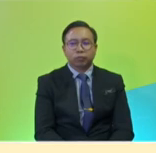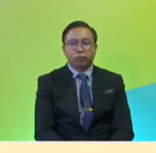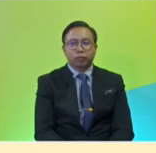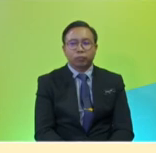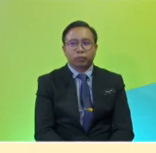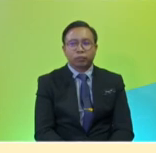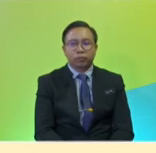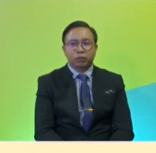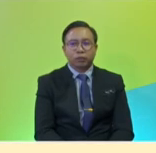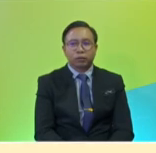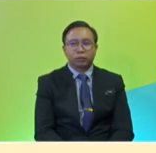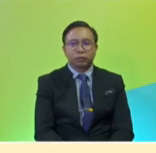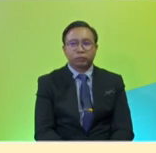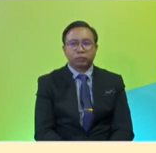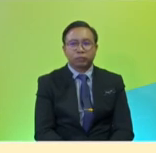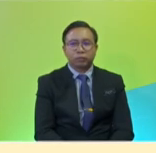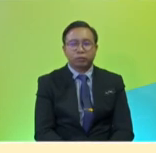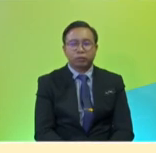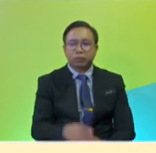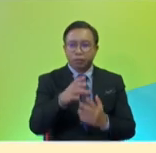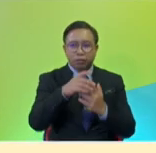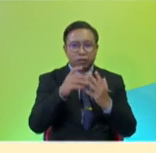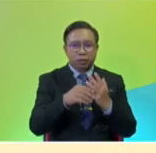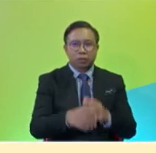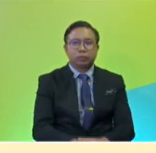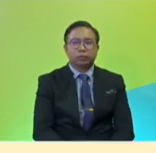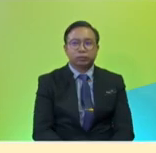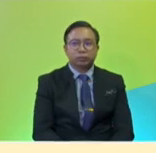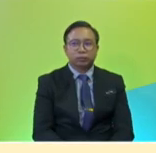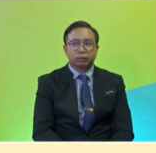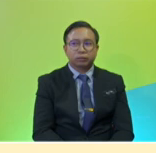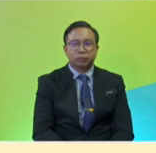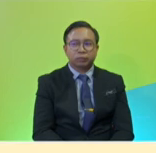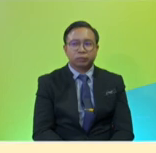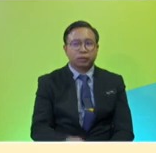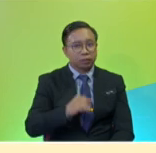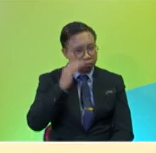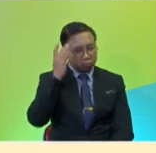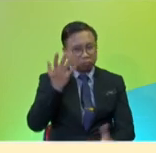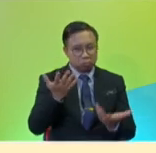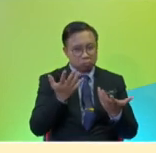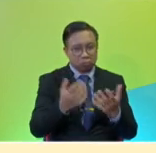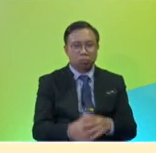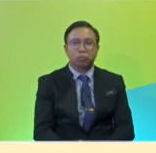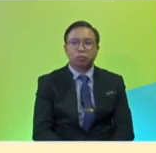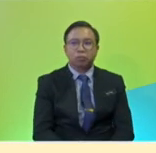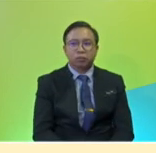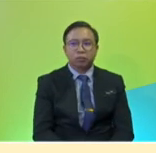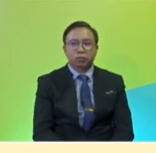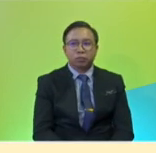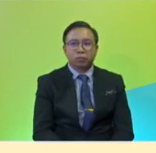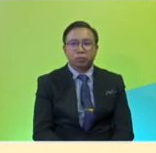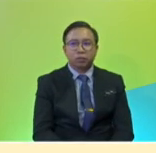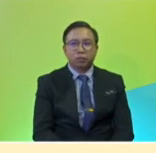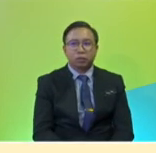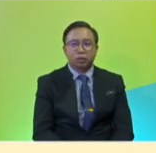Okey, sila pilih satu orang, Sean. Saya rasa baik cikgu yang pilih sebab saya pun tak tahu nak pilih yang mana. Okey, kalau macam itu,